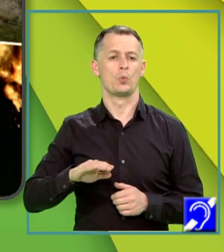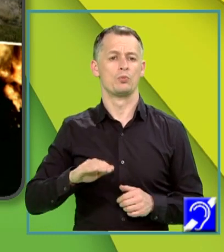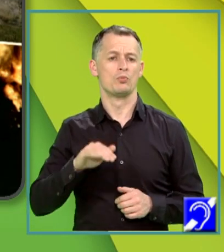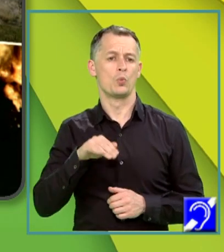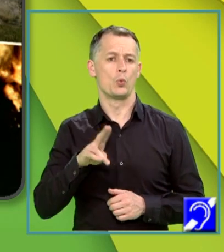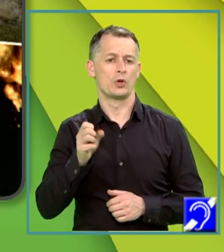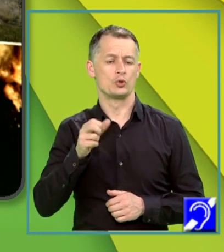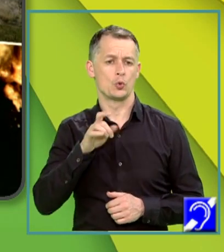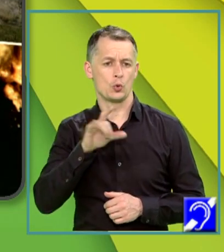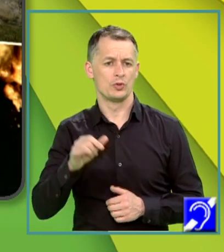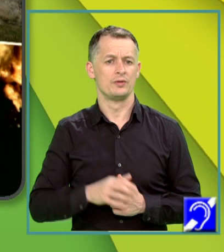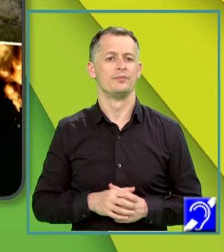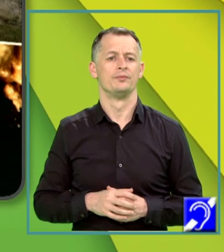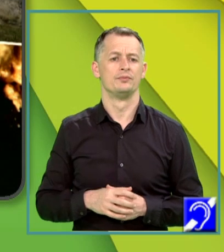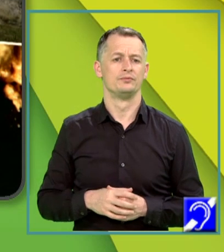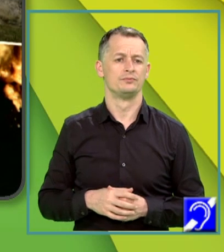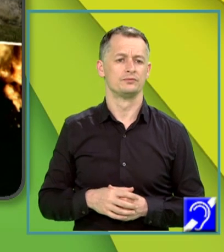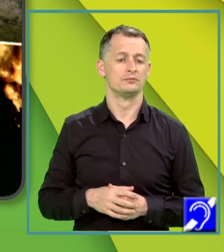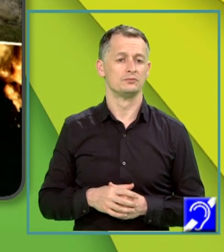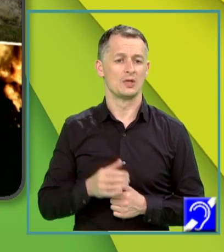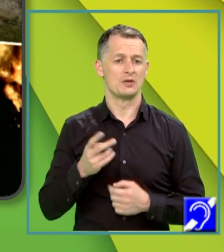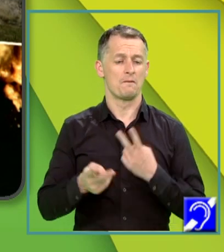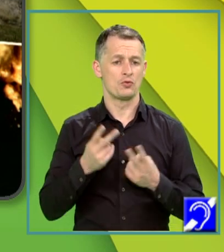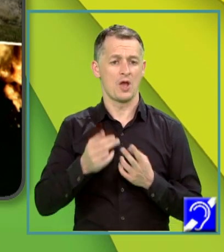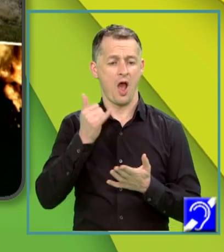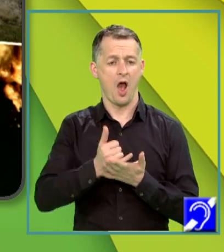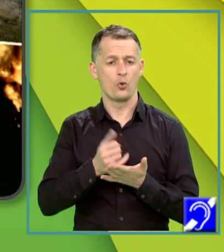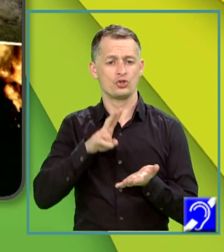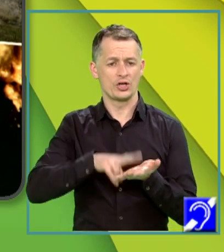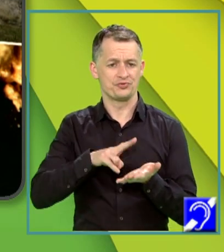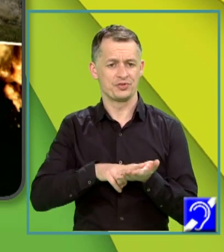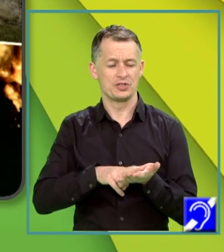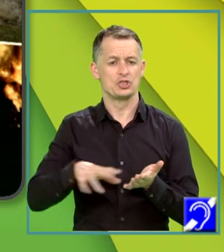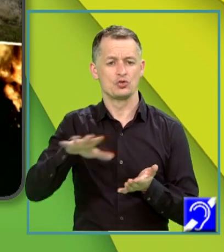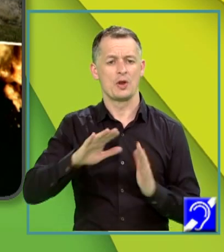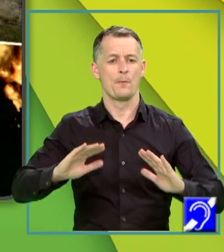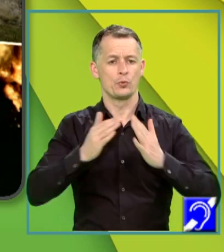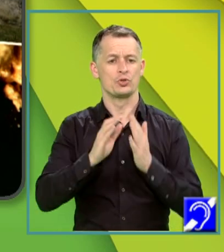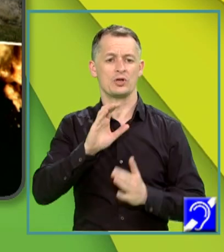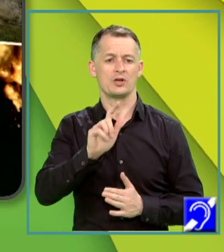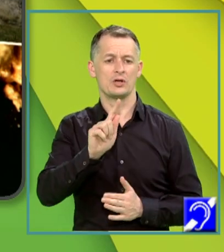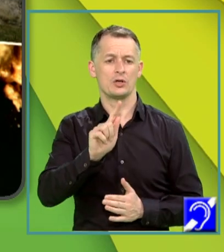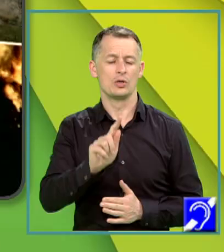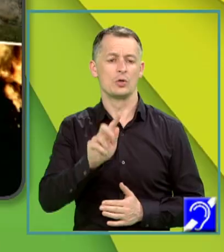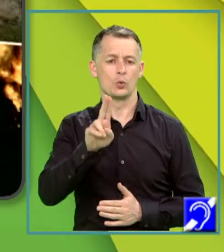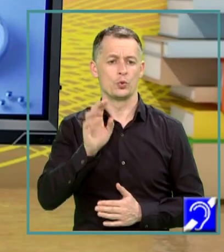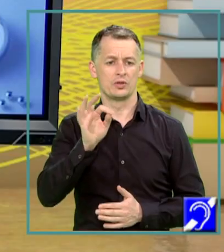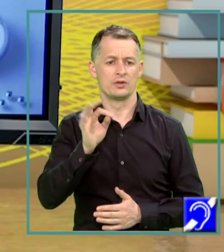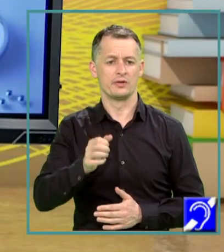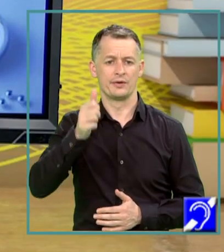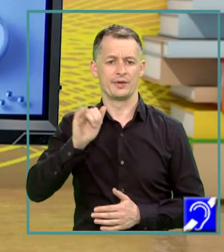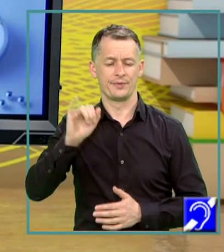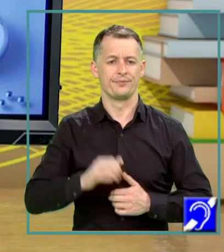Montană și așa mai departe exploatări de aur și argint de asemenea și în zona munților Gutâi în zona Maramureșului